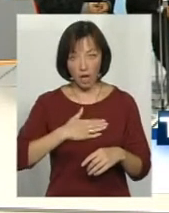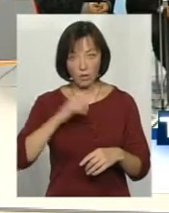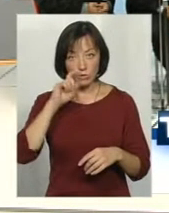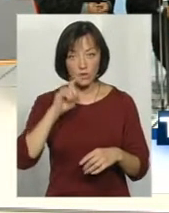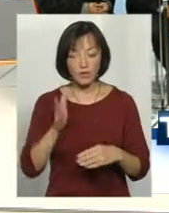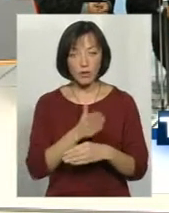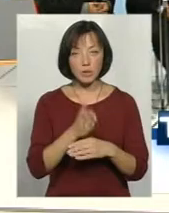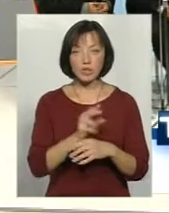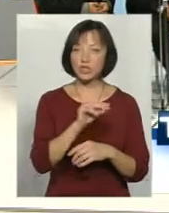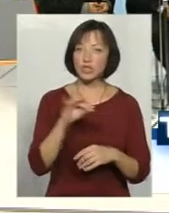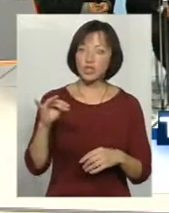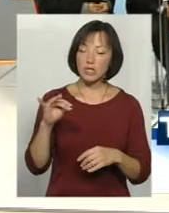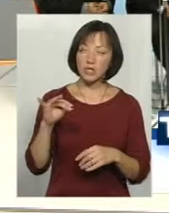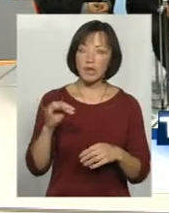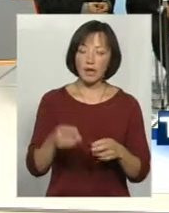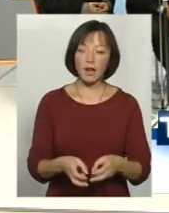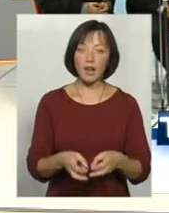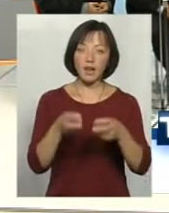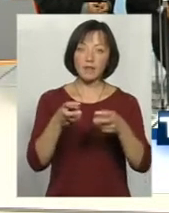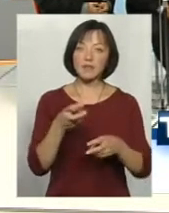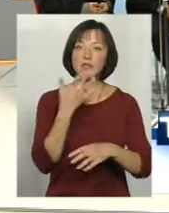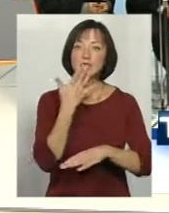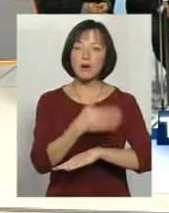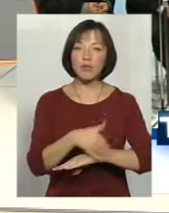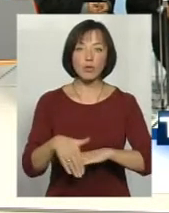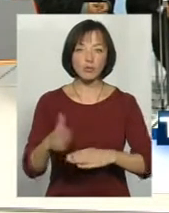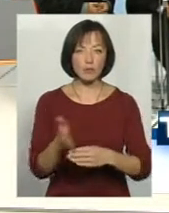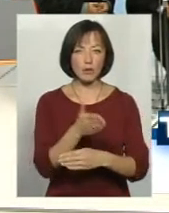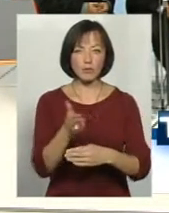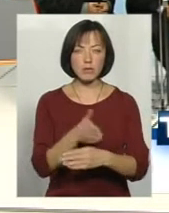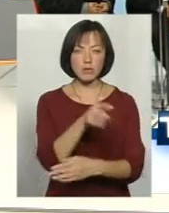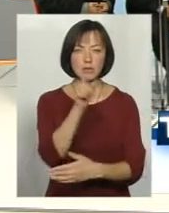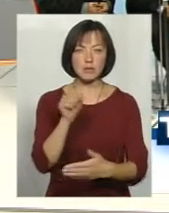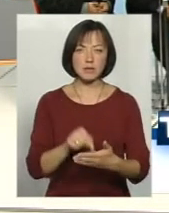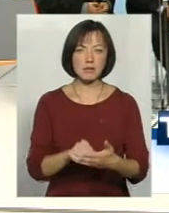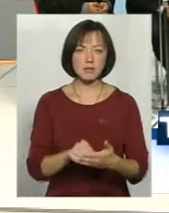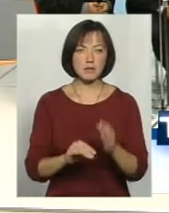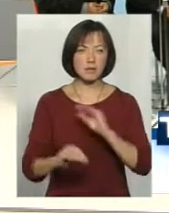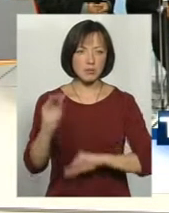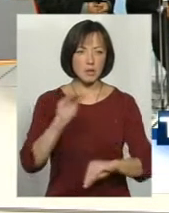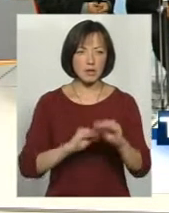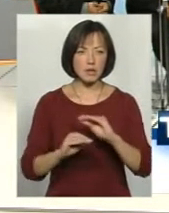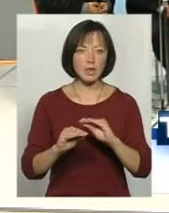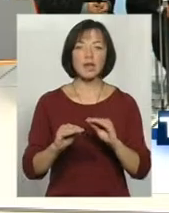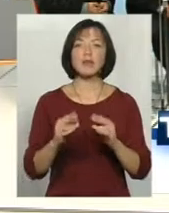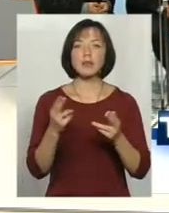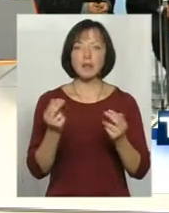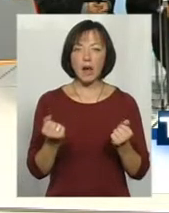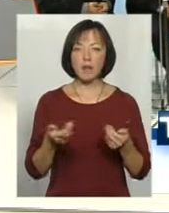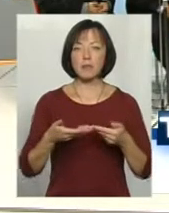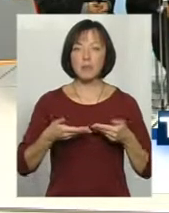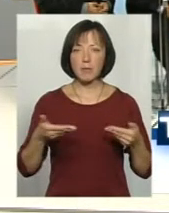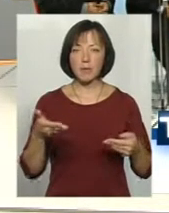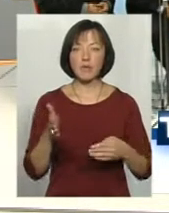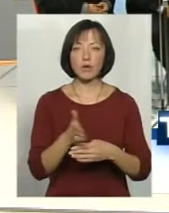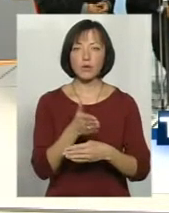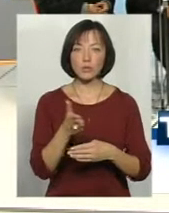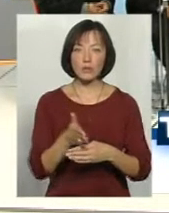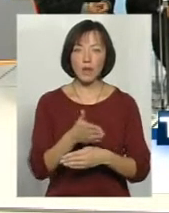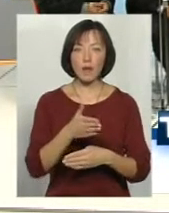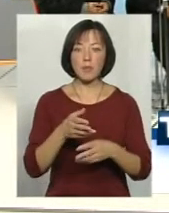чи це ми говоримо про ліфт, скажімо, заморської збірки, не знаю? Саме так. Ми виготовляємо ліфт в